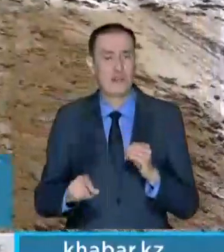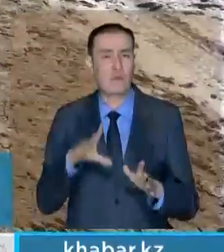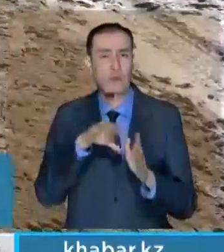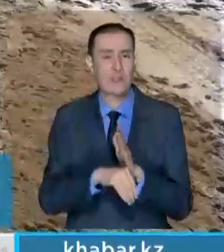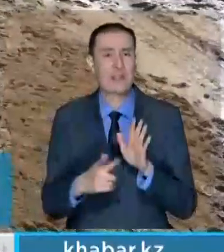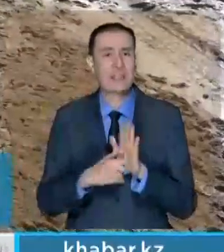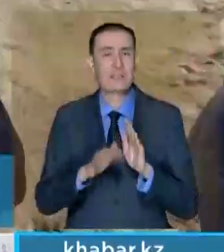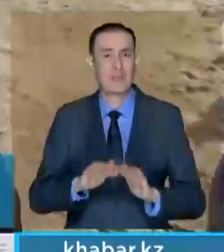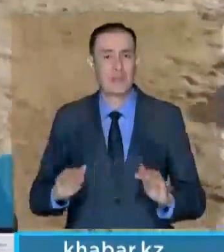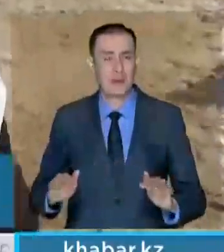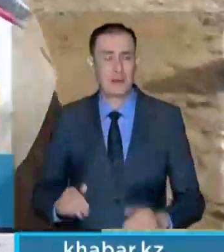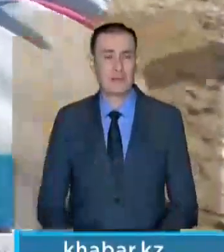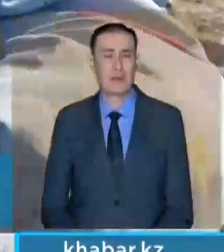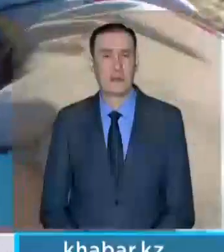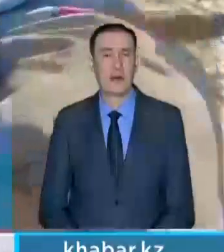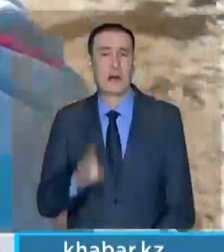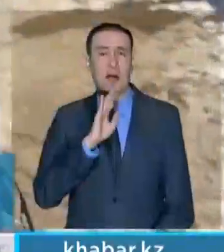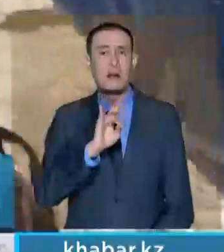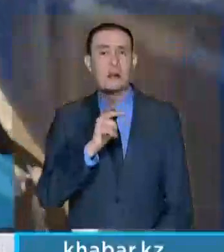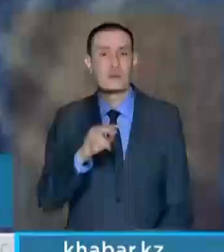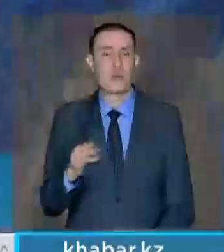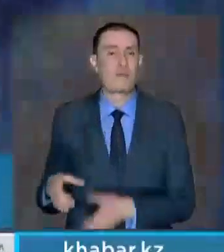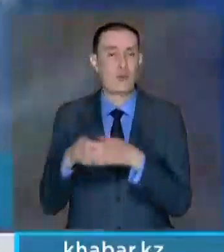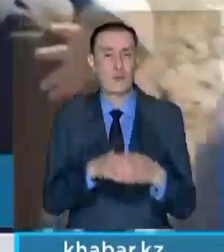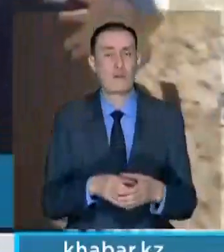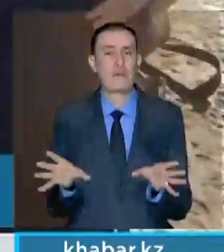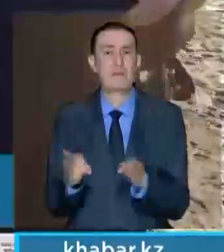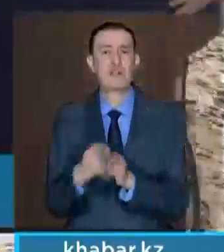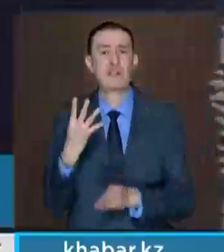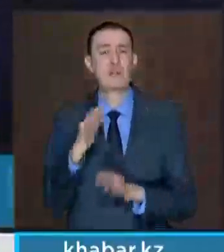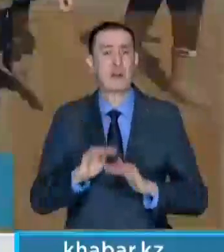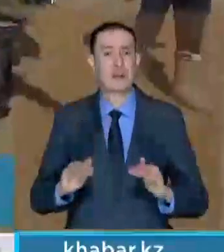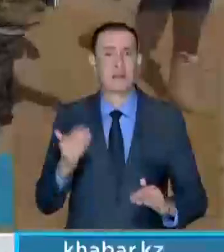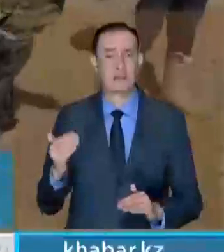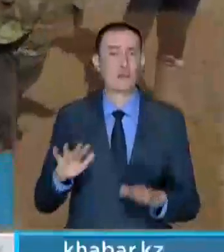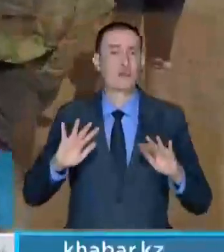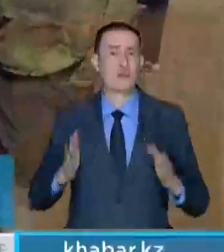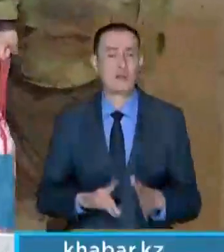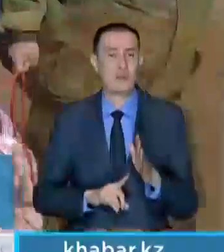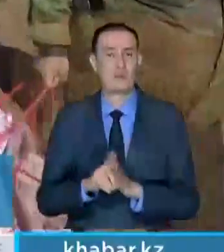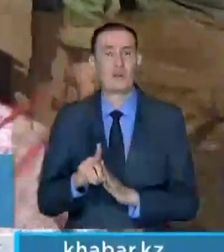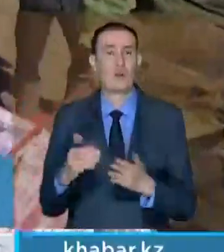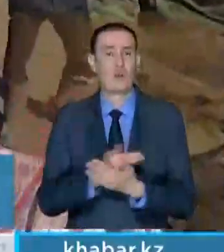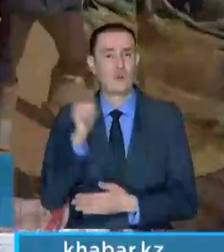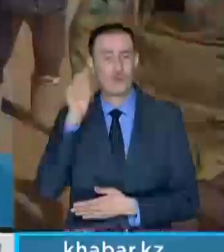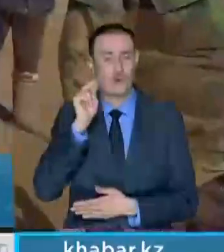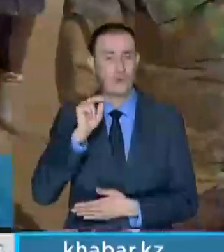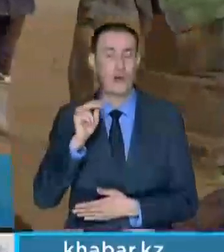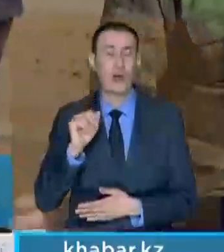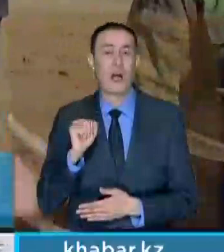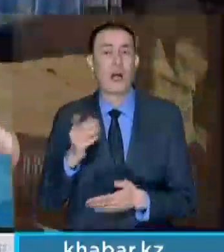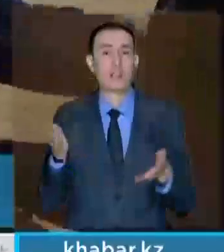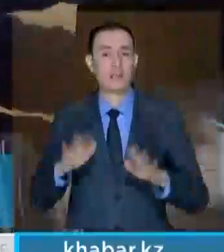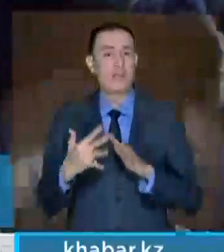них семь детей Назгуль алиеву Спасатели эвакуируют вместе с четырьмя детьми У старших началась новая учебная четверть